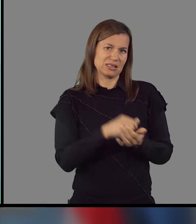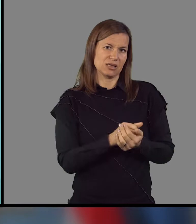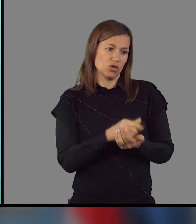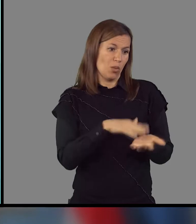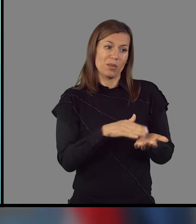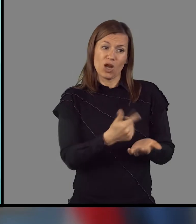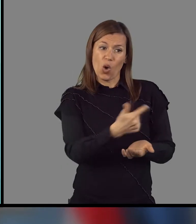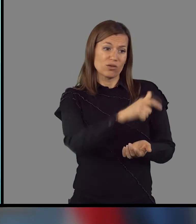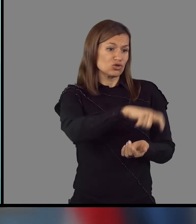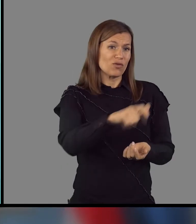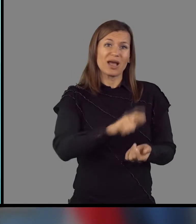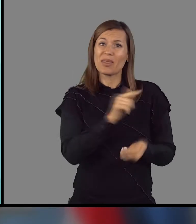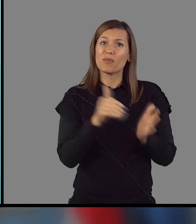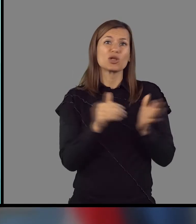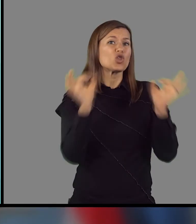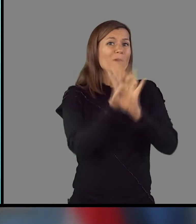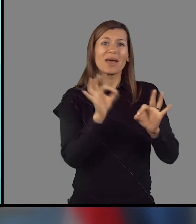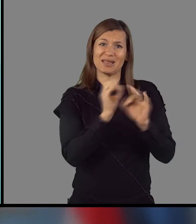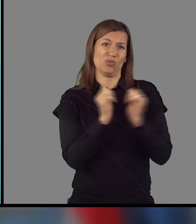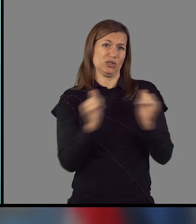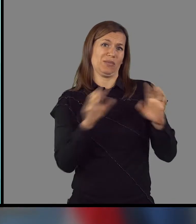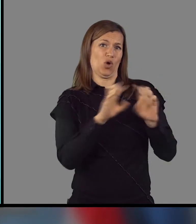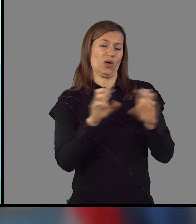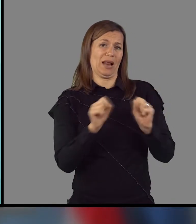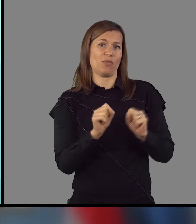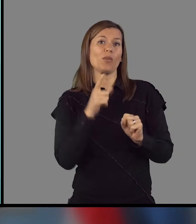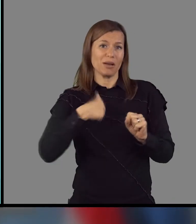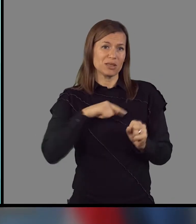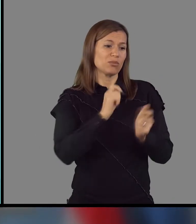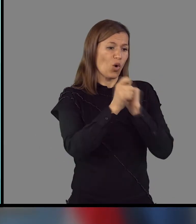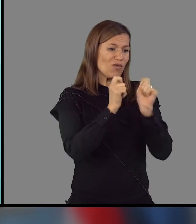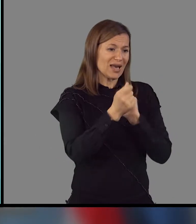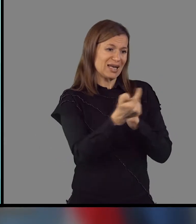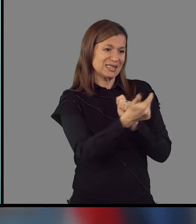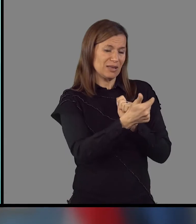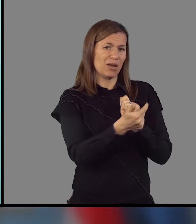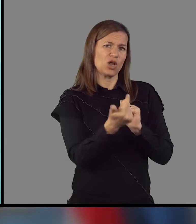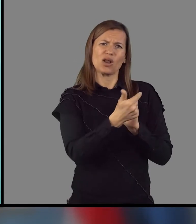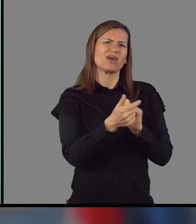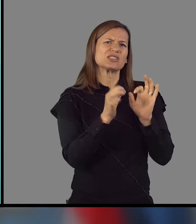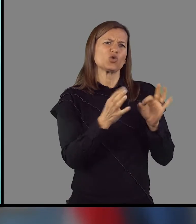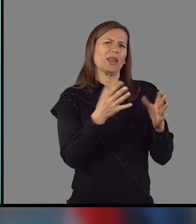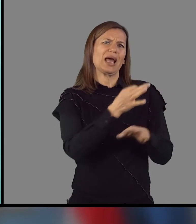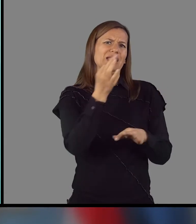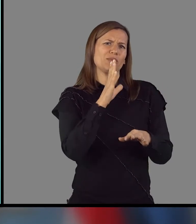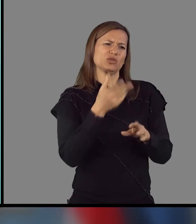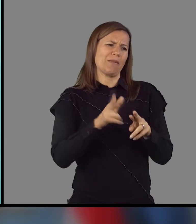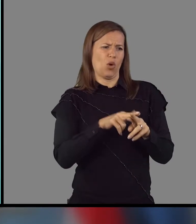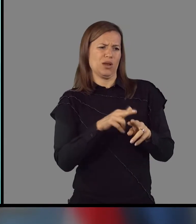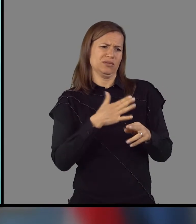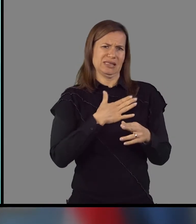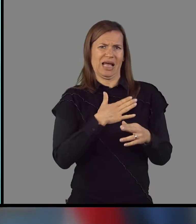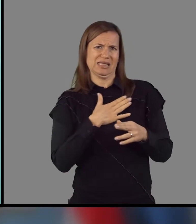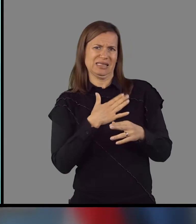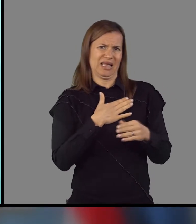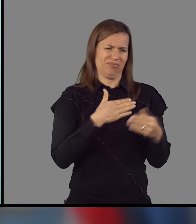To se pravi, da ta dva človeka ne potrebujeta nobenih posebnih ukrepov. Smo se pa pogovarjali z njimi in ona dva se bosta sigurno nekaj dni